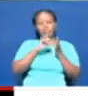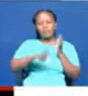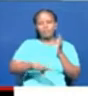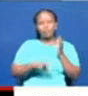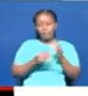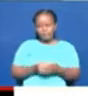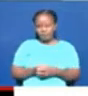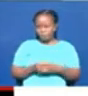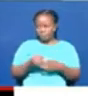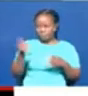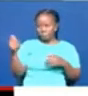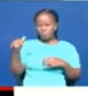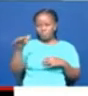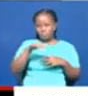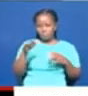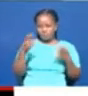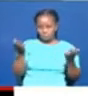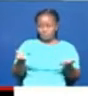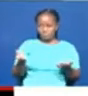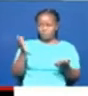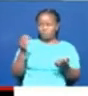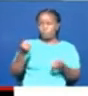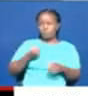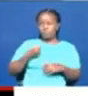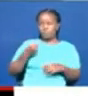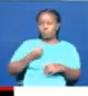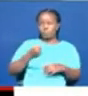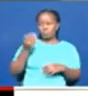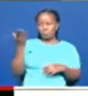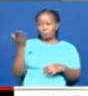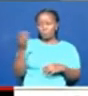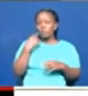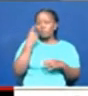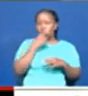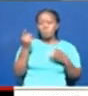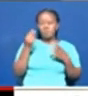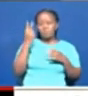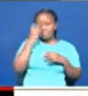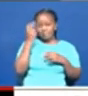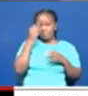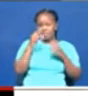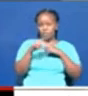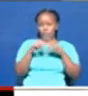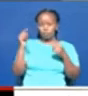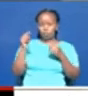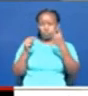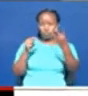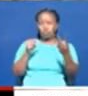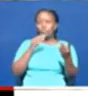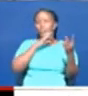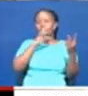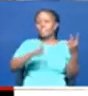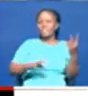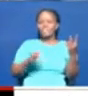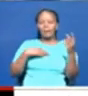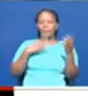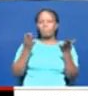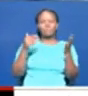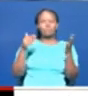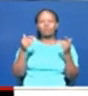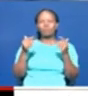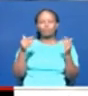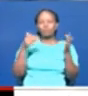Kwingineko, Ferin Mareo, mwanamke aliyetuhumiwa kuwaua wanaye wawili wa kiume huko Kakamega, amenyimwa dhamana. Jaji wa